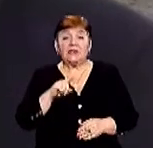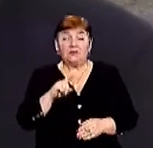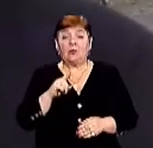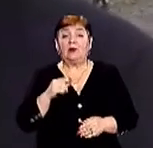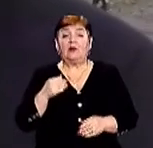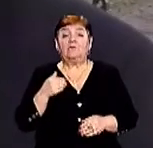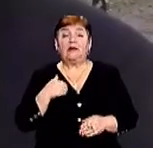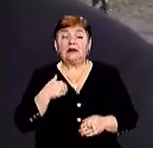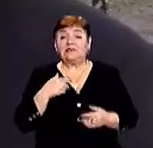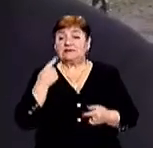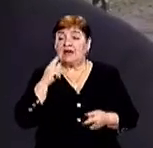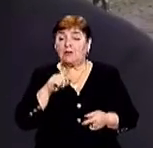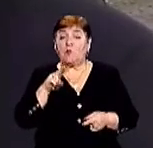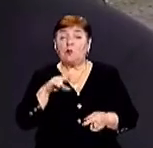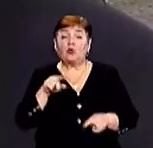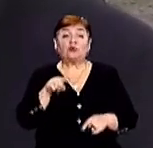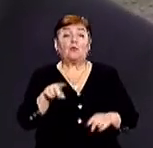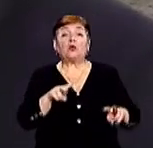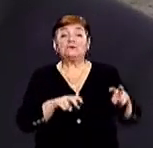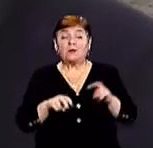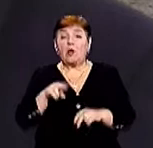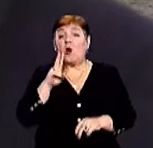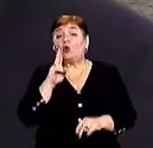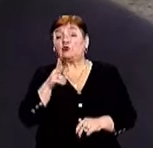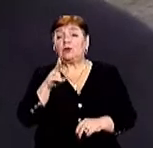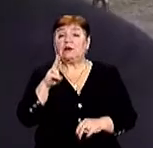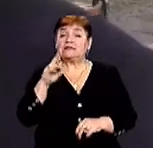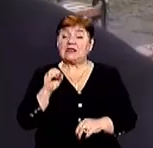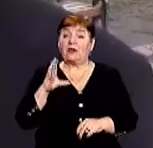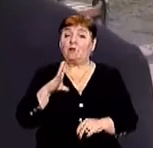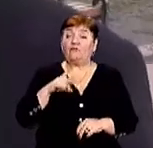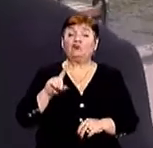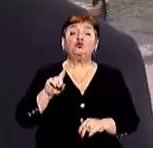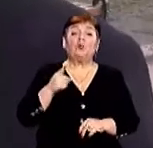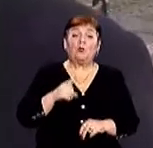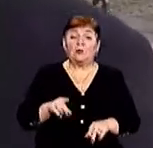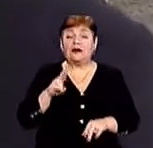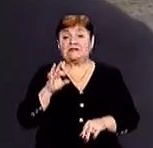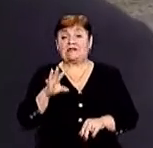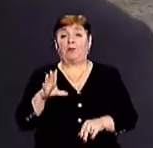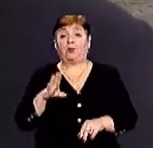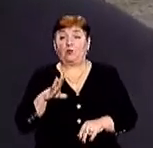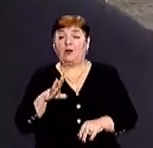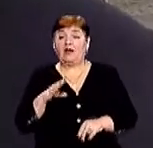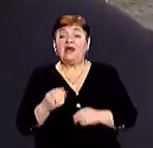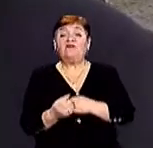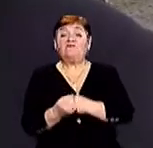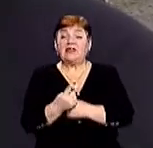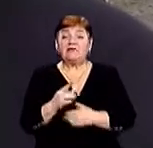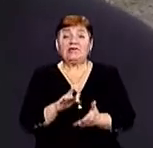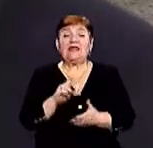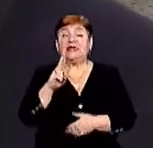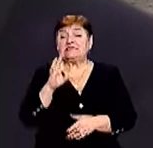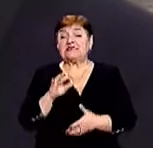маємо інформації по тому розбою, хто це був, коли це був, чому якраз виявили, що це ром